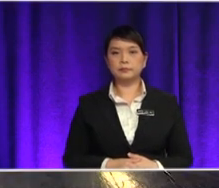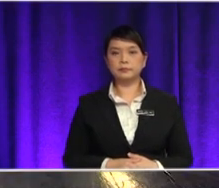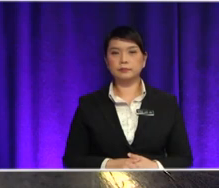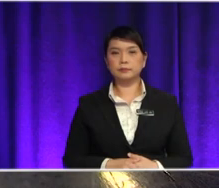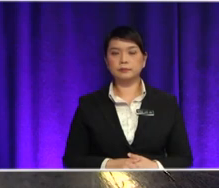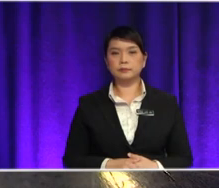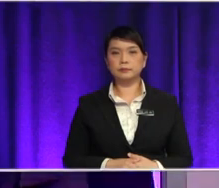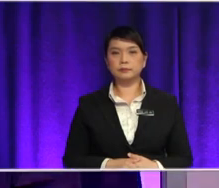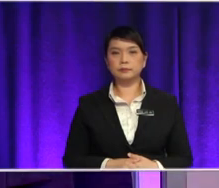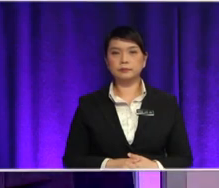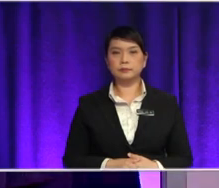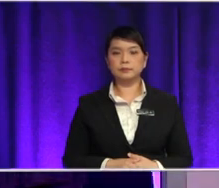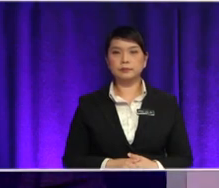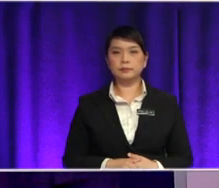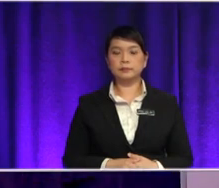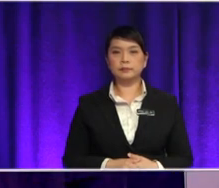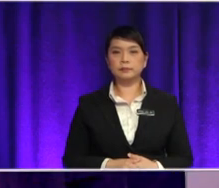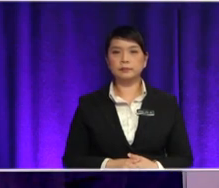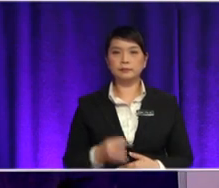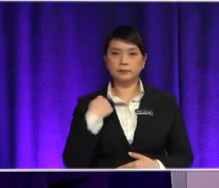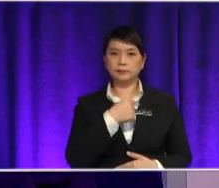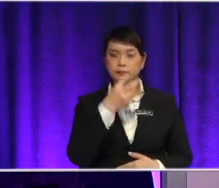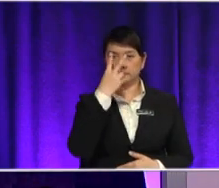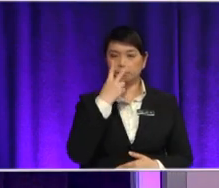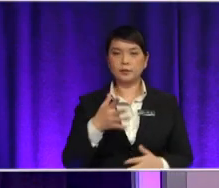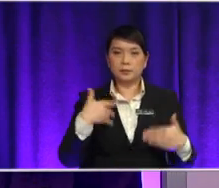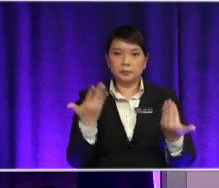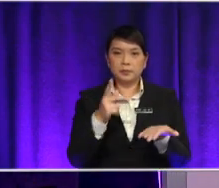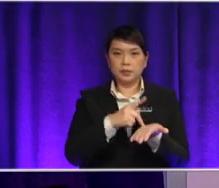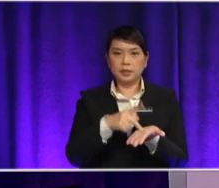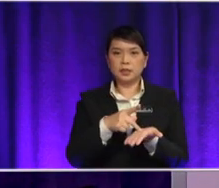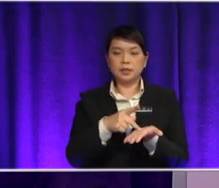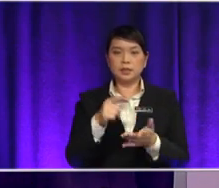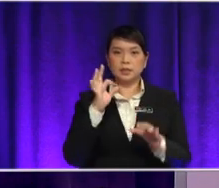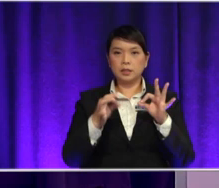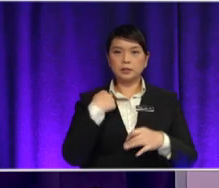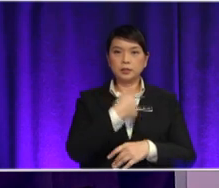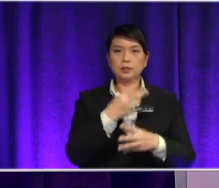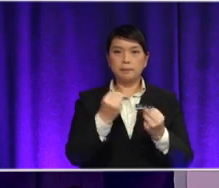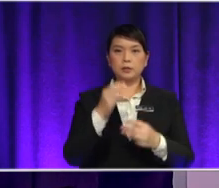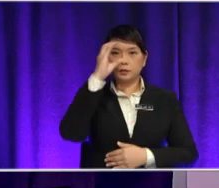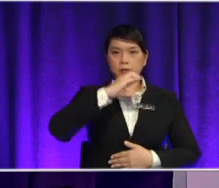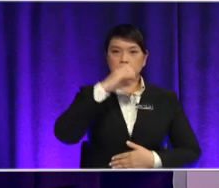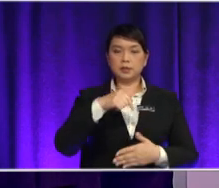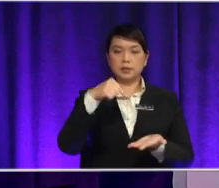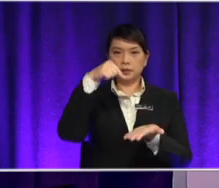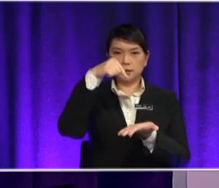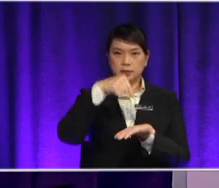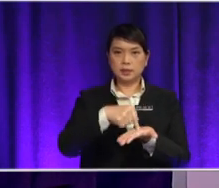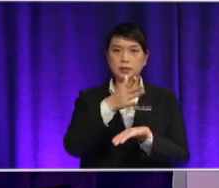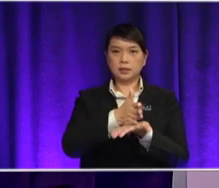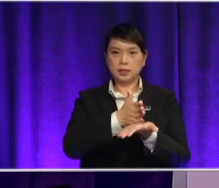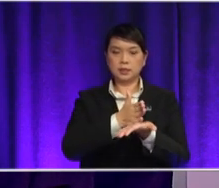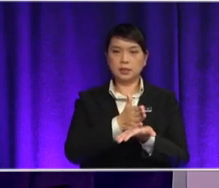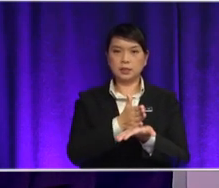kira sikit. Okey, jom kita beri perhatian bersama-sama. Silakan cikgu. Okey, kalau kita nak mencari titik tengah, langkah pertama